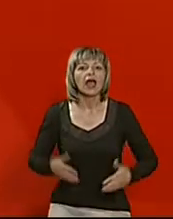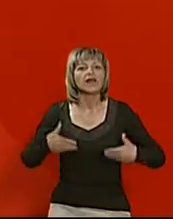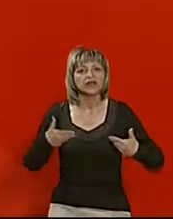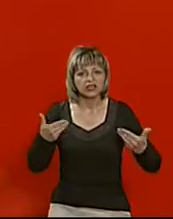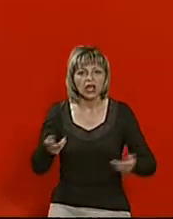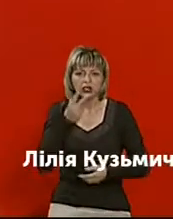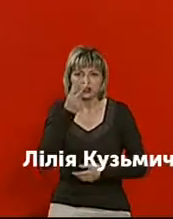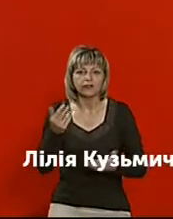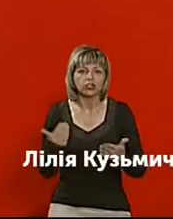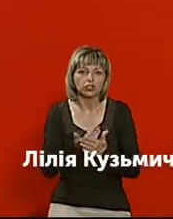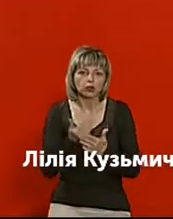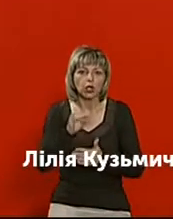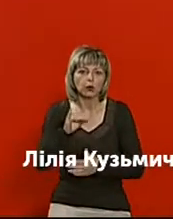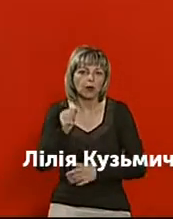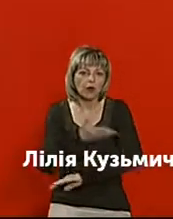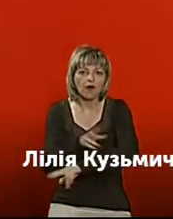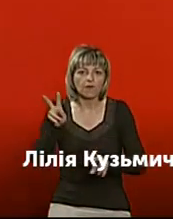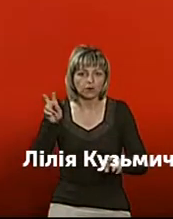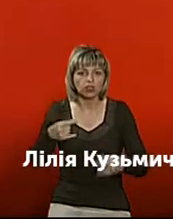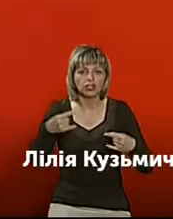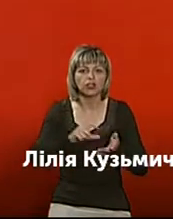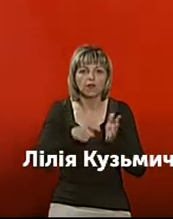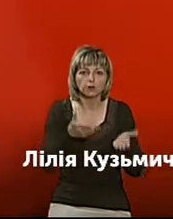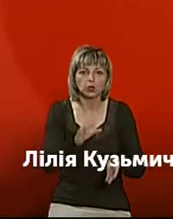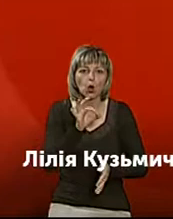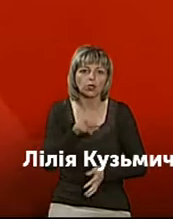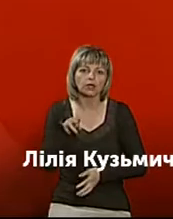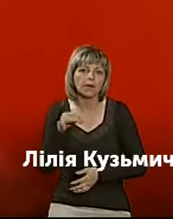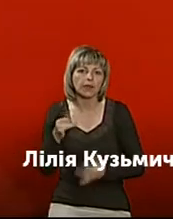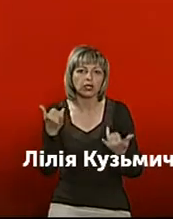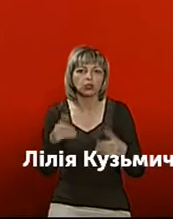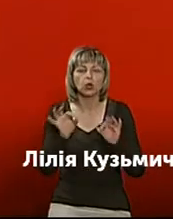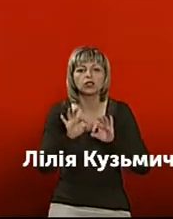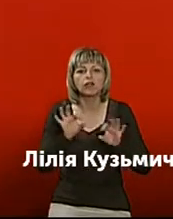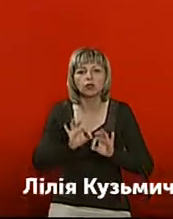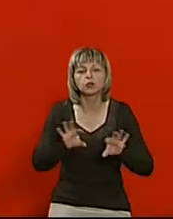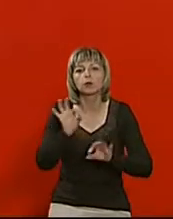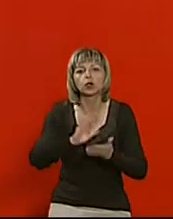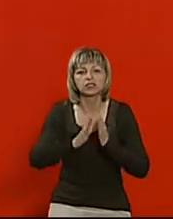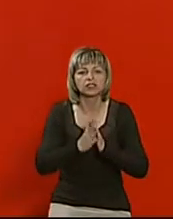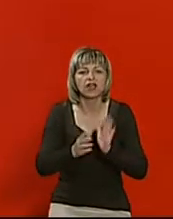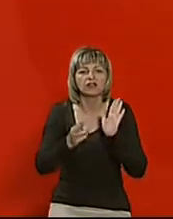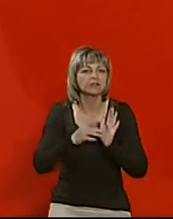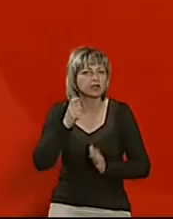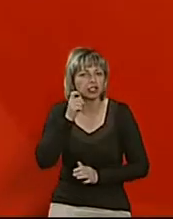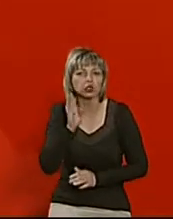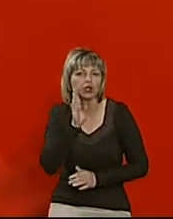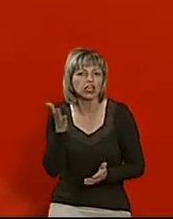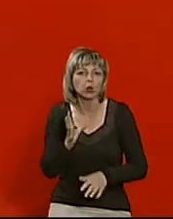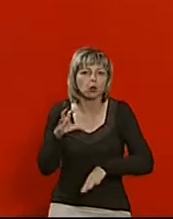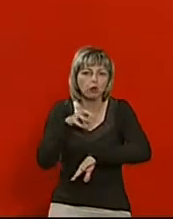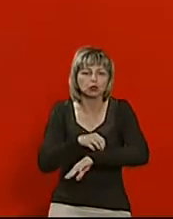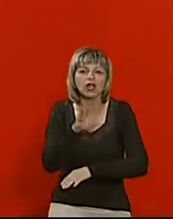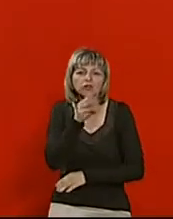Вітаю, ви дивитесь новини на UA Волині, студії Олена Парай. Сьогодні у випуску розповімо про стан 8-річної дівчинки, яку